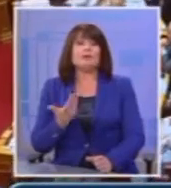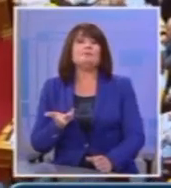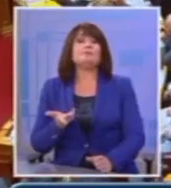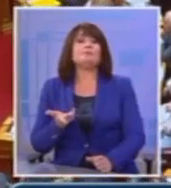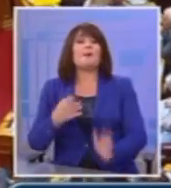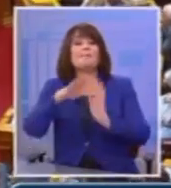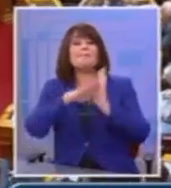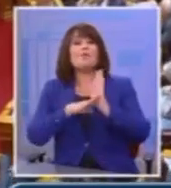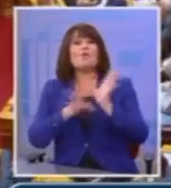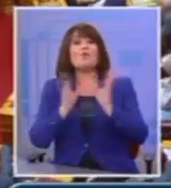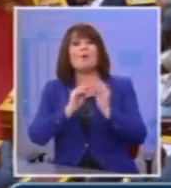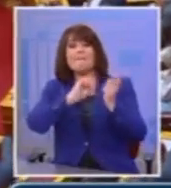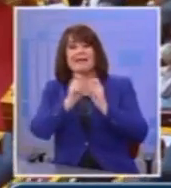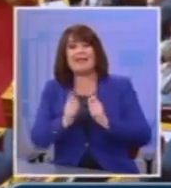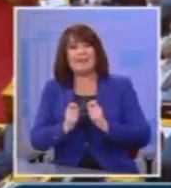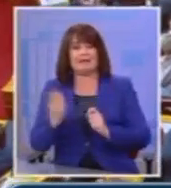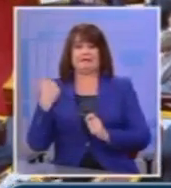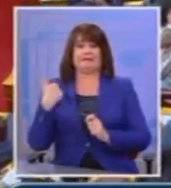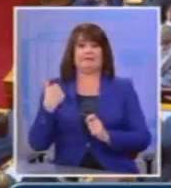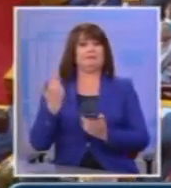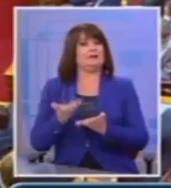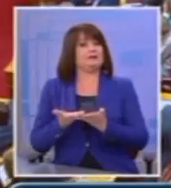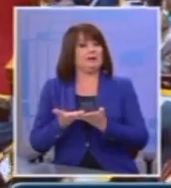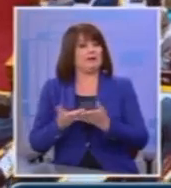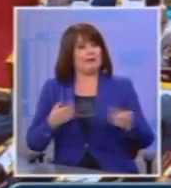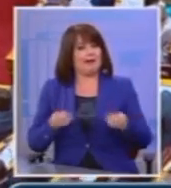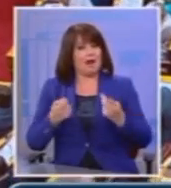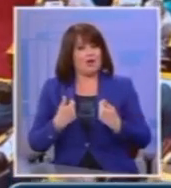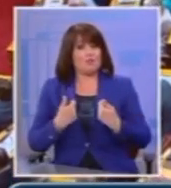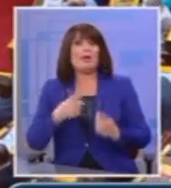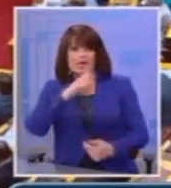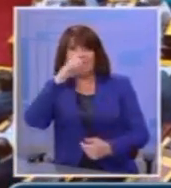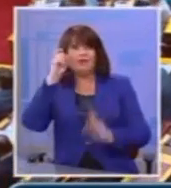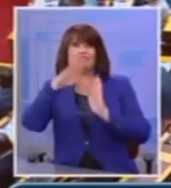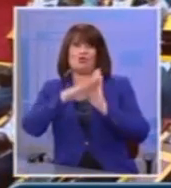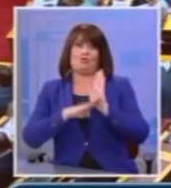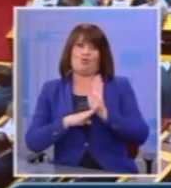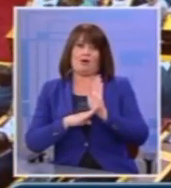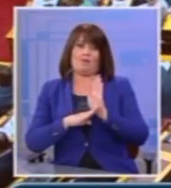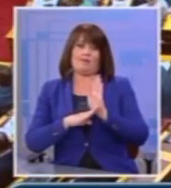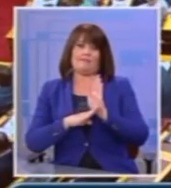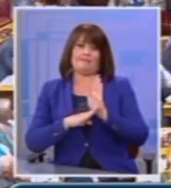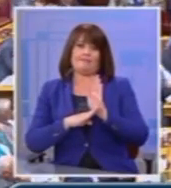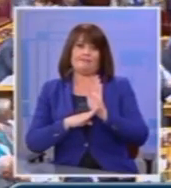ότι το πρόγραμμα των μεταρρυθμίσεων που μας ζητείτε είναι ένα δύσκολο πρόγραμμα.